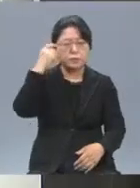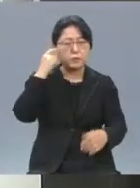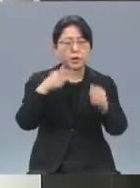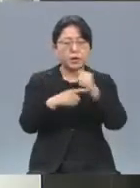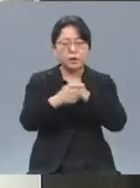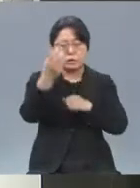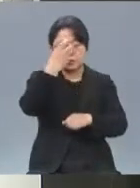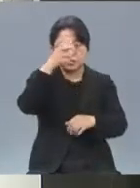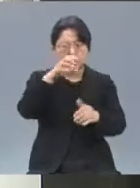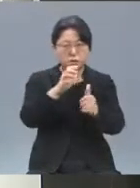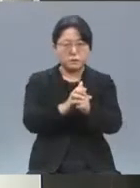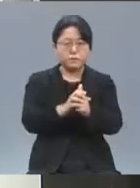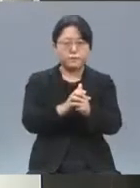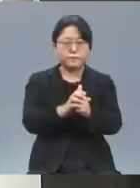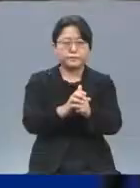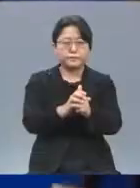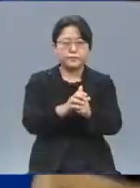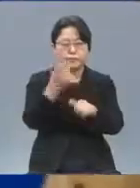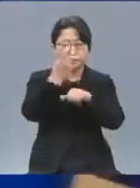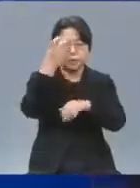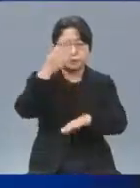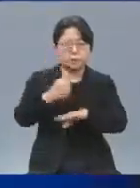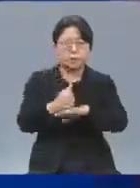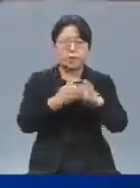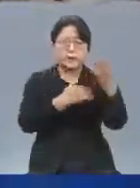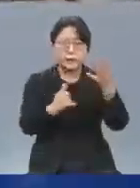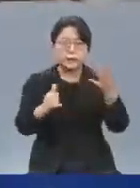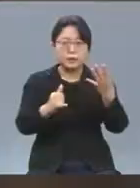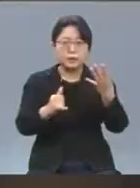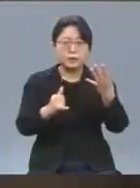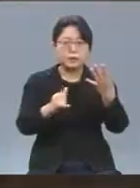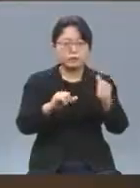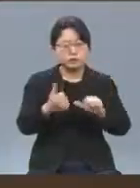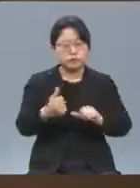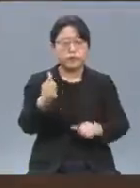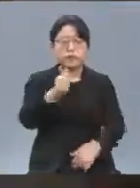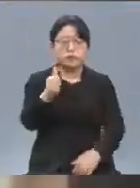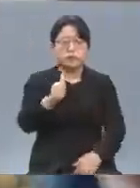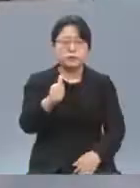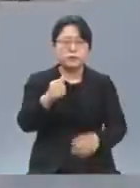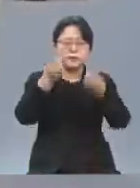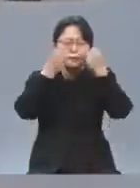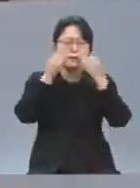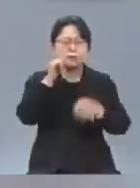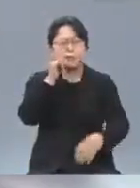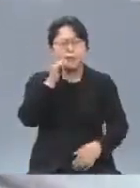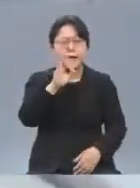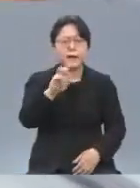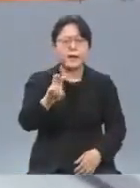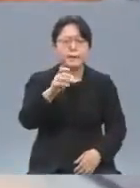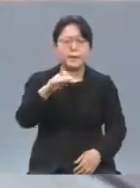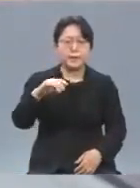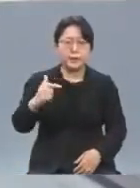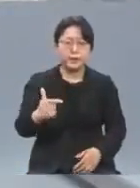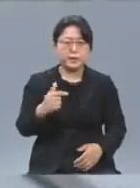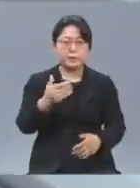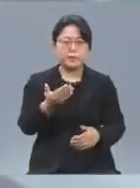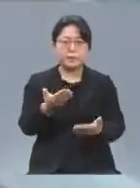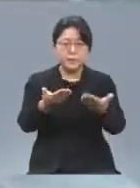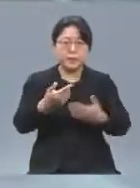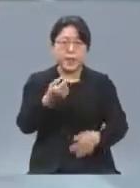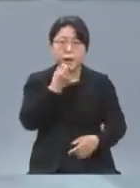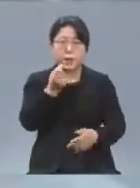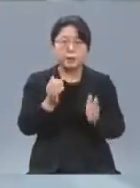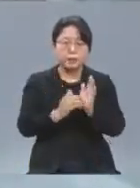감식을 의뢰했습니다. 조사 결과 이들 중 4명은 숨진 A씨로부터 신종 마약인 암페타민을 받아 복용한 것으로